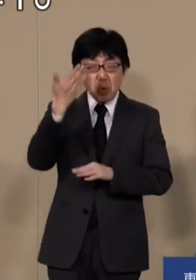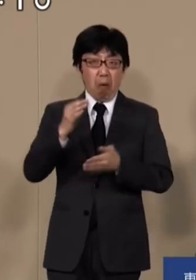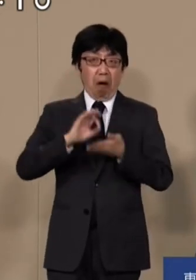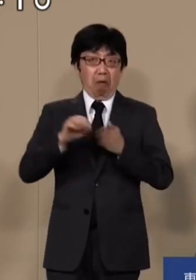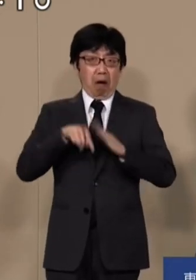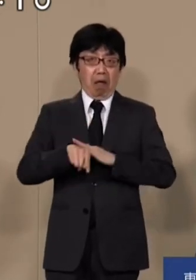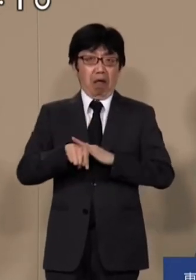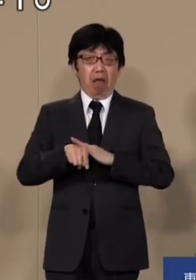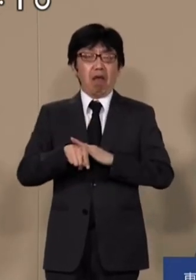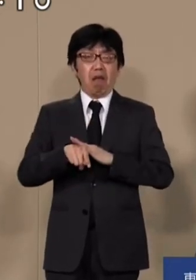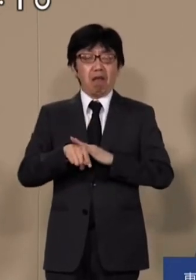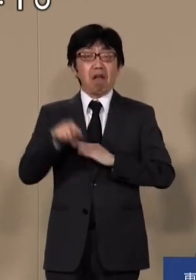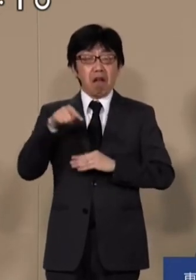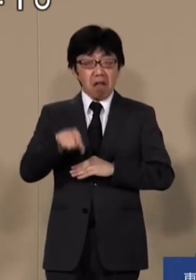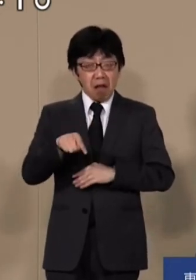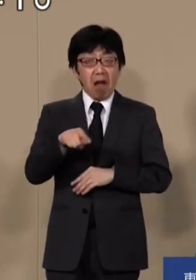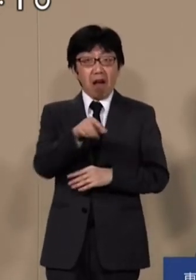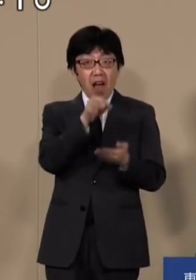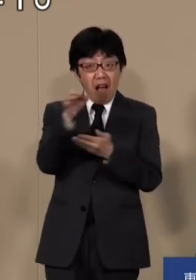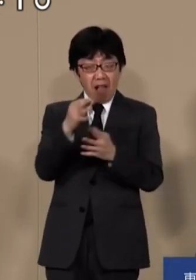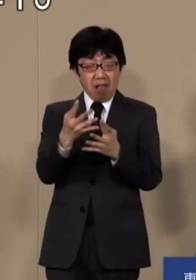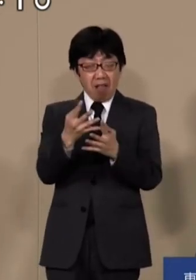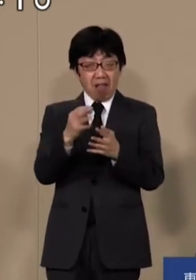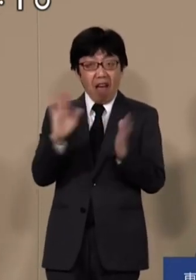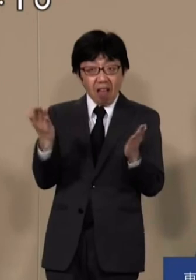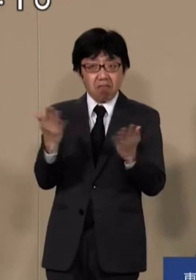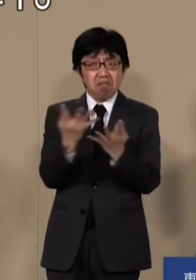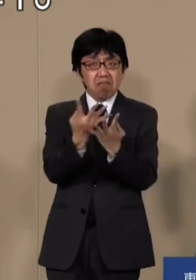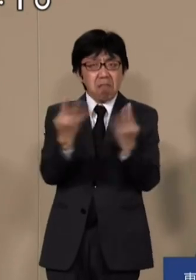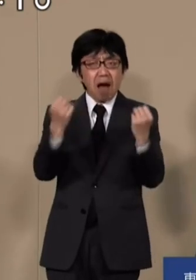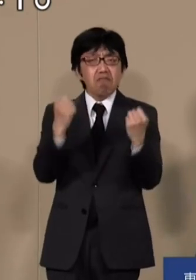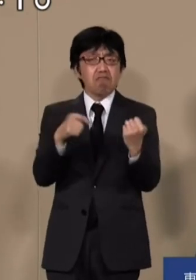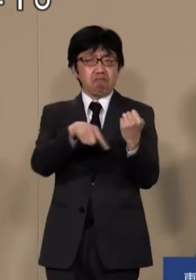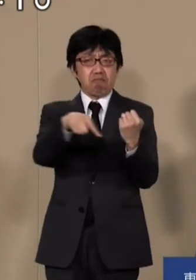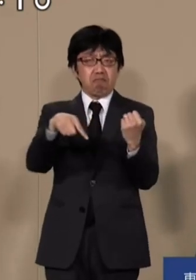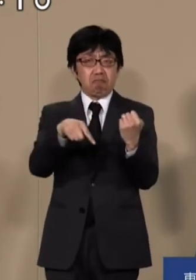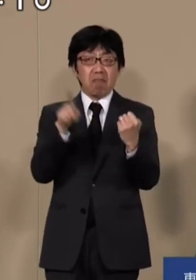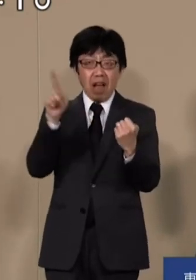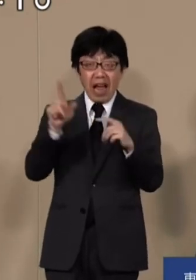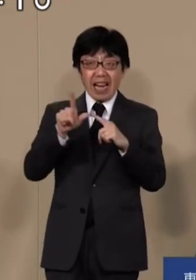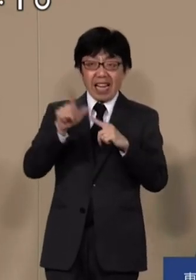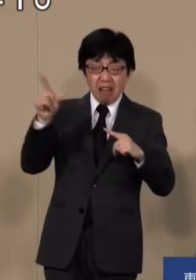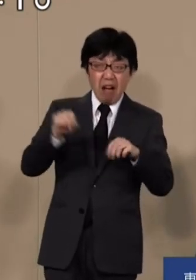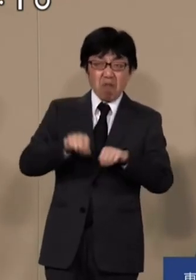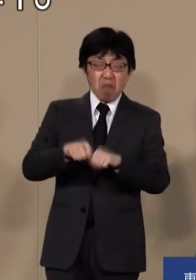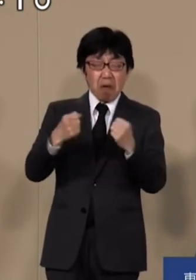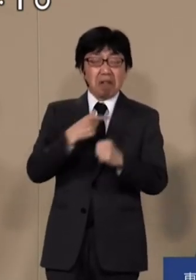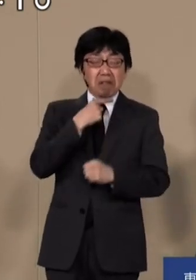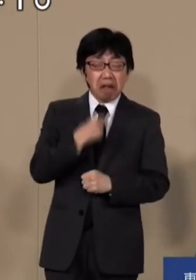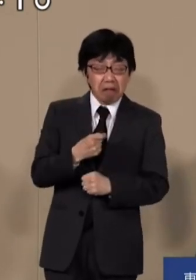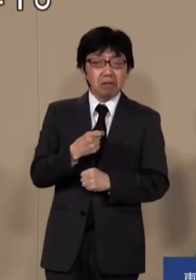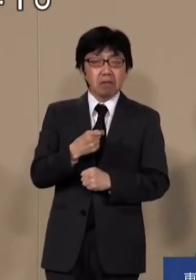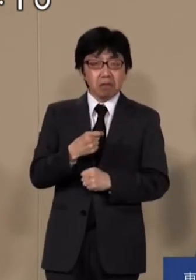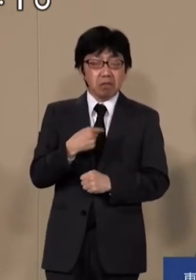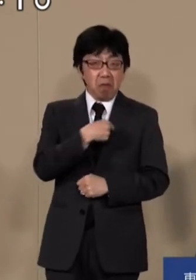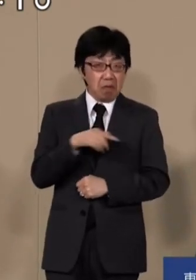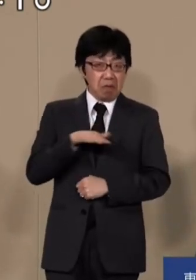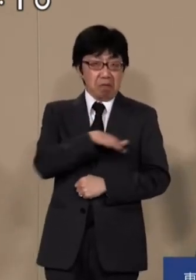それほど多くの方が受信料を支払っておりませんそんなNHKをぶっ壊したいと考えているのが